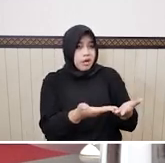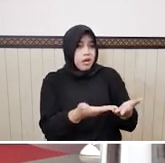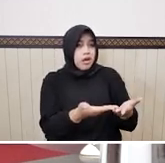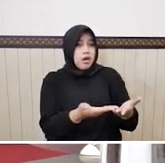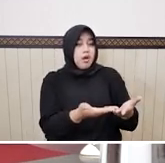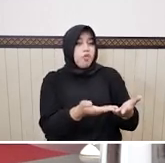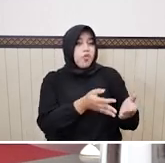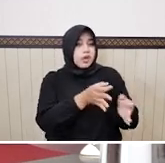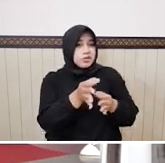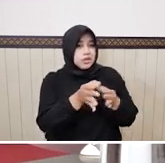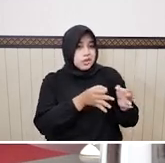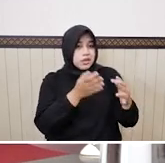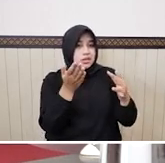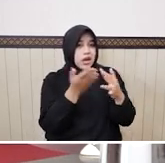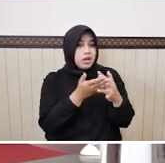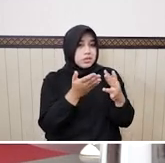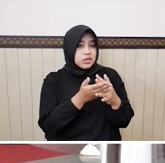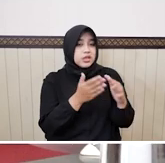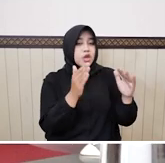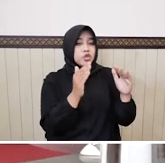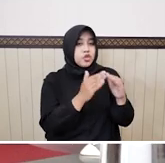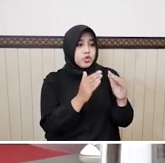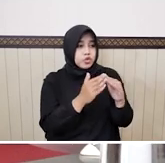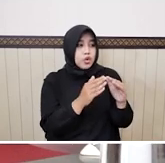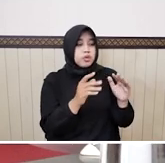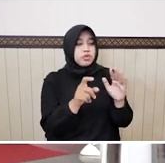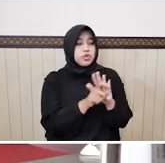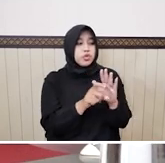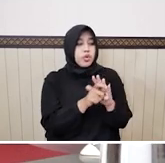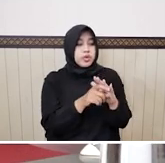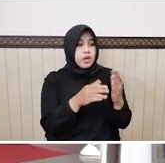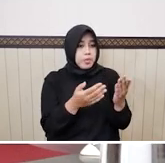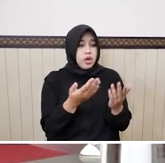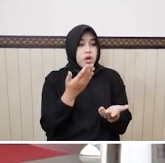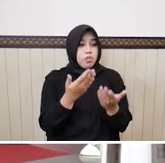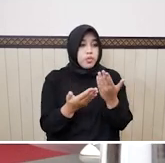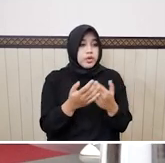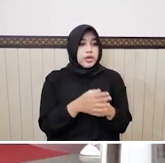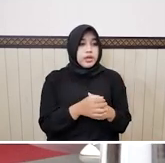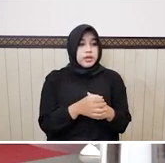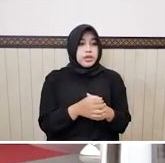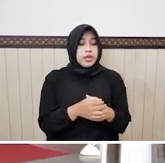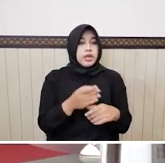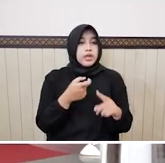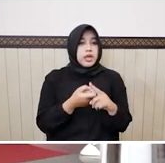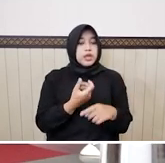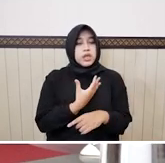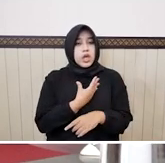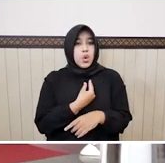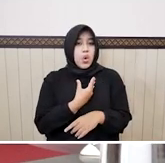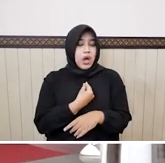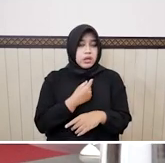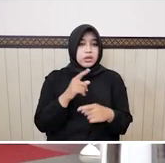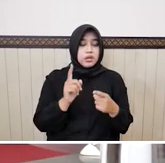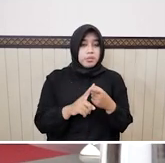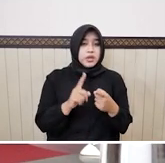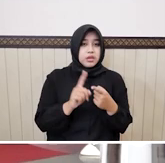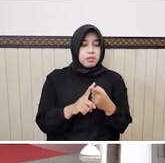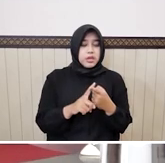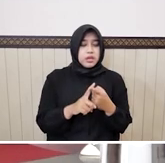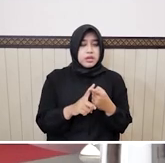layak beberapa contoh ya mungkin ataupun dari keluhan teman-teman itu